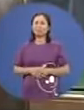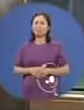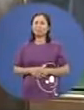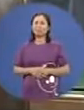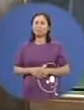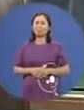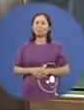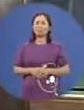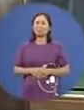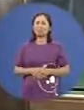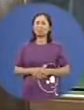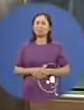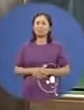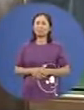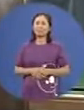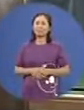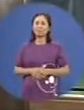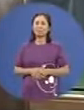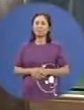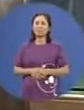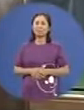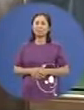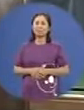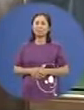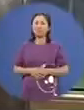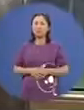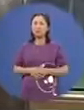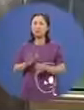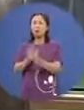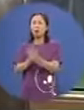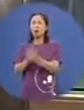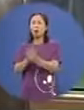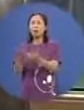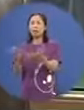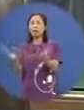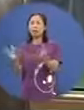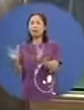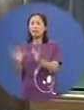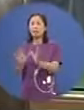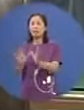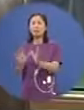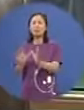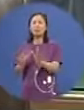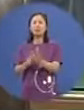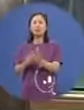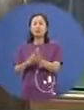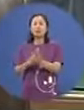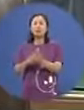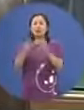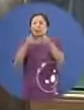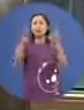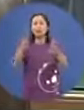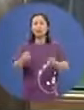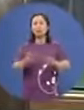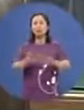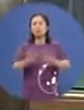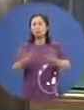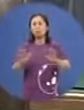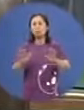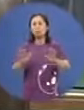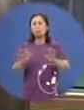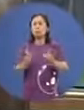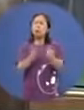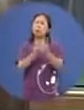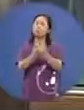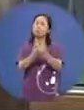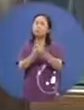隊で、婚活イベントなんかをやるにしてもね、はい、やっぱノウハウがいりますよね、 はい、 でそういうノウハウセミナーなんかを開催